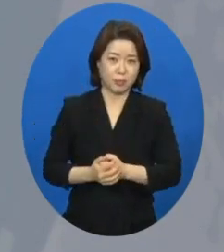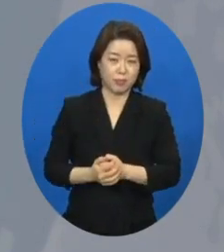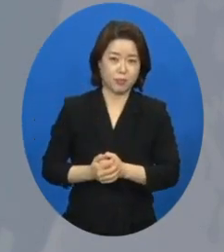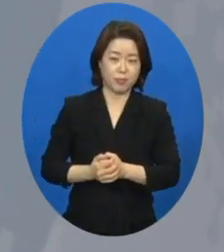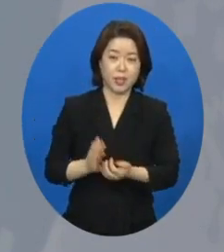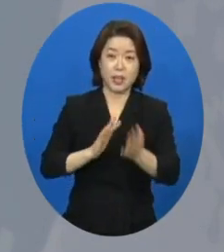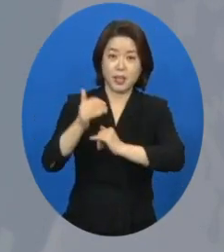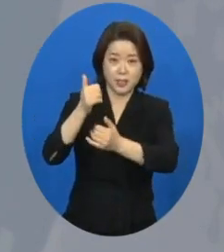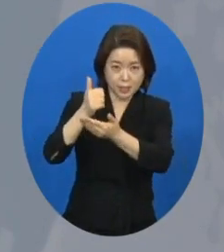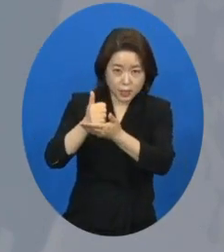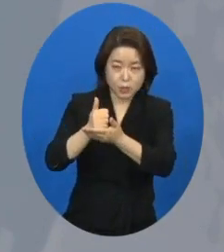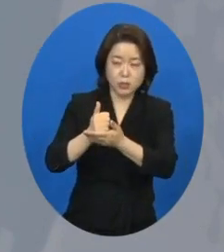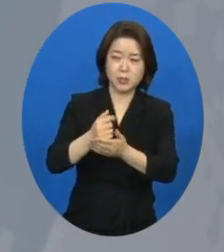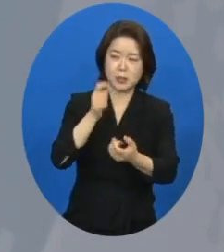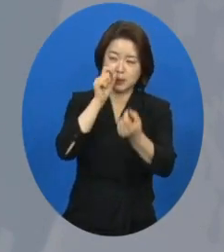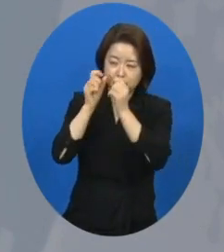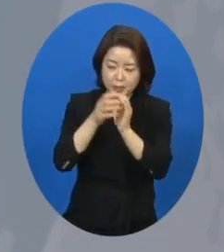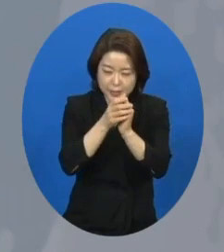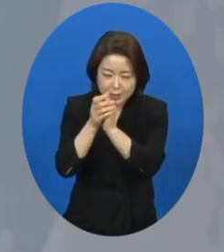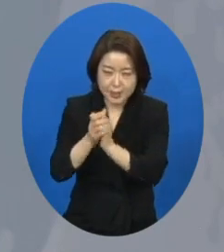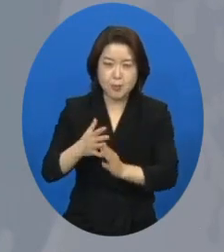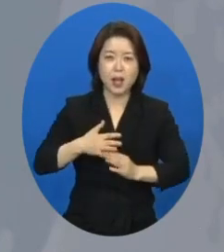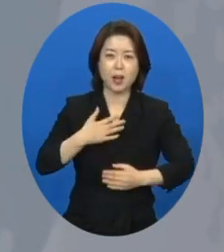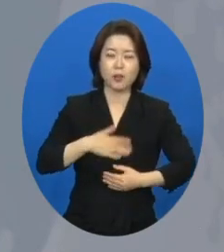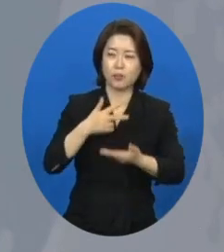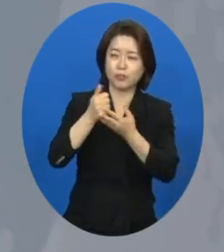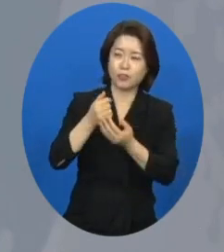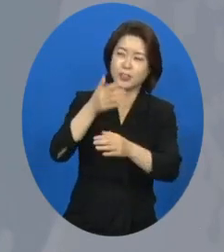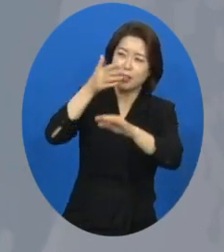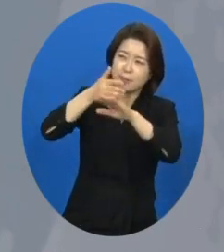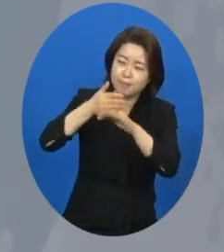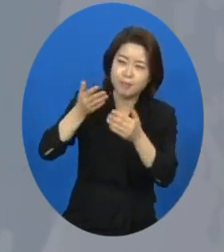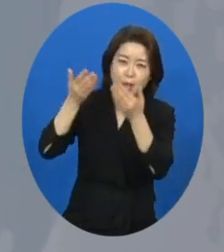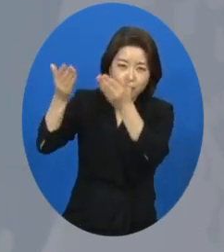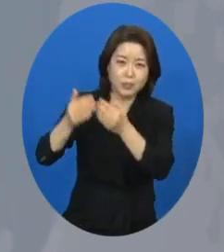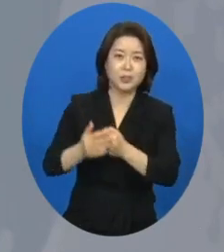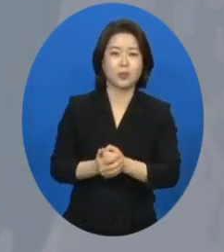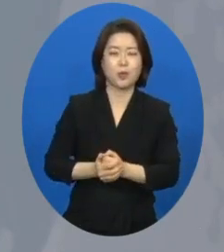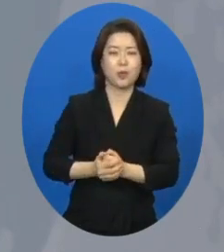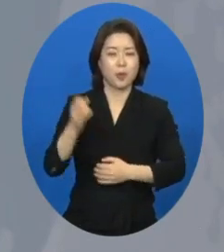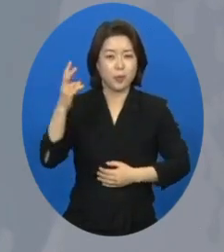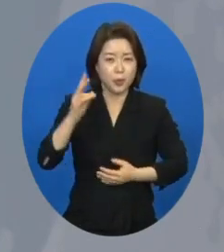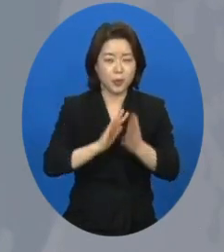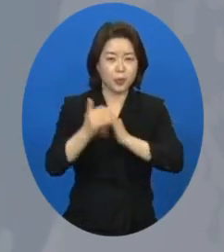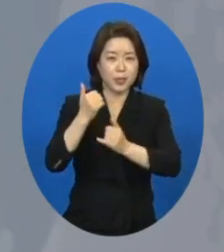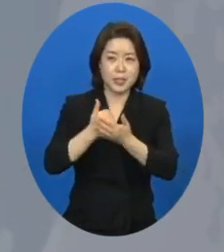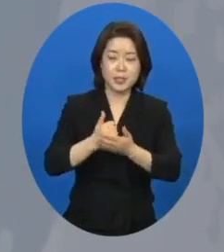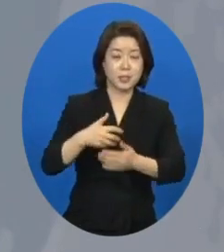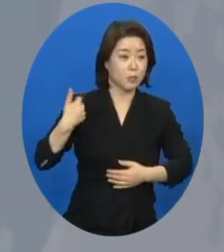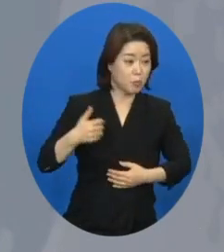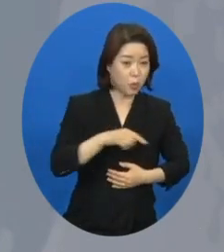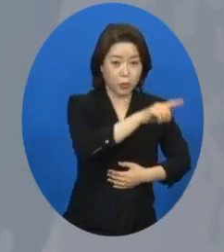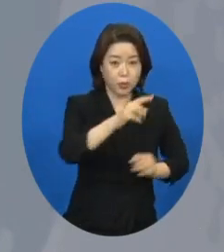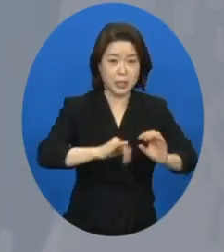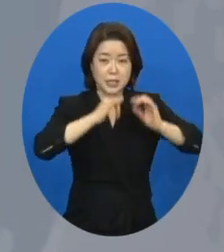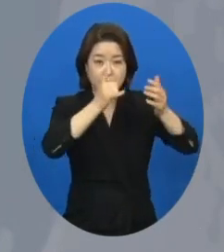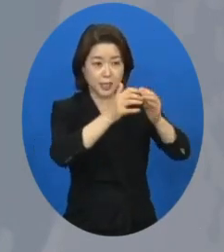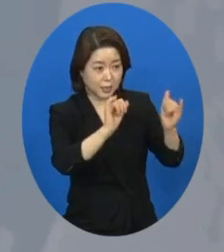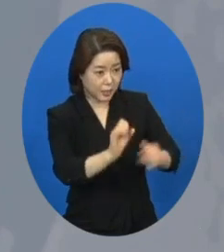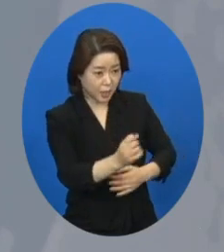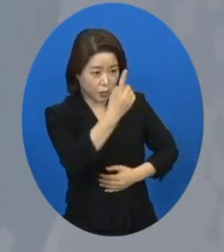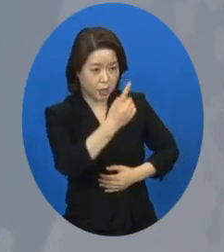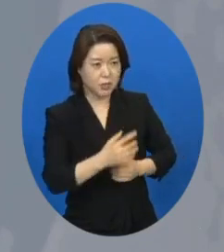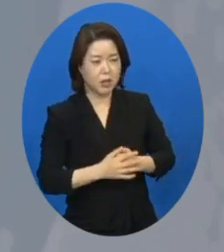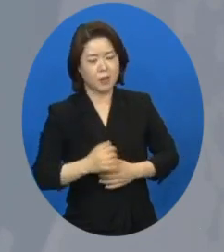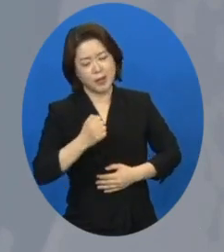예수님을 친밀히 알고 주님께 늘 감사하고 예수님을 알지 못하는 세상 사람들로 인해서